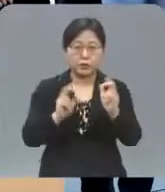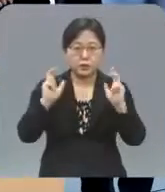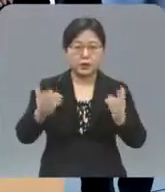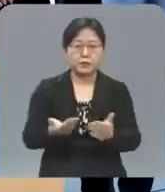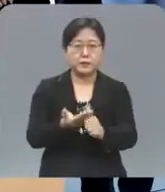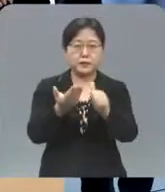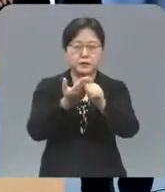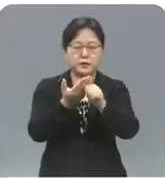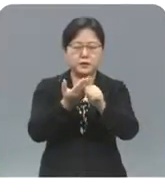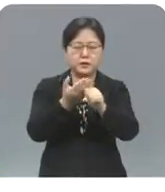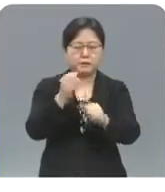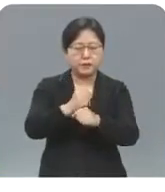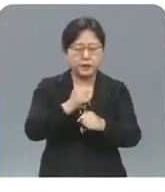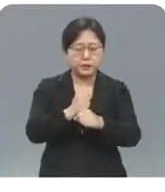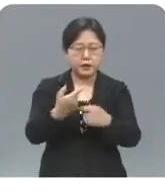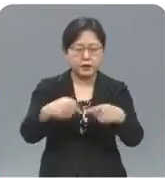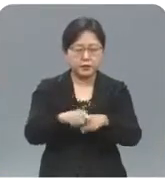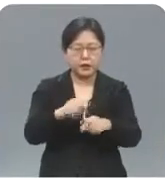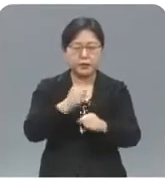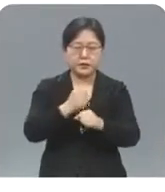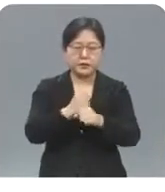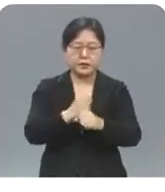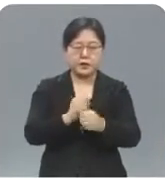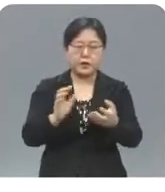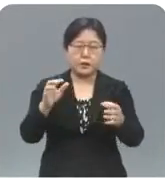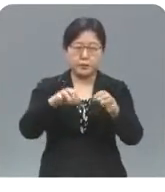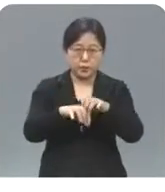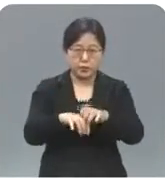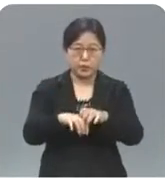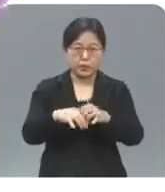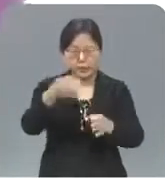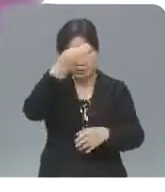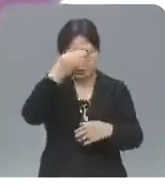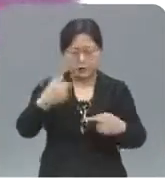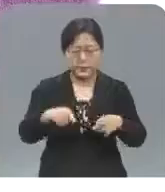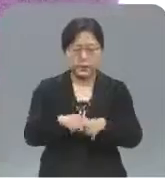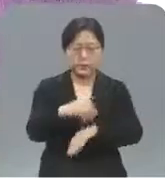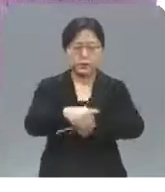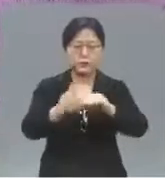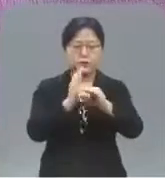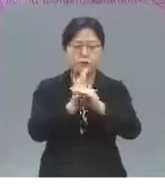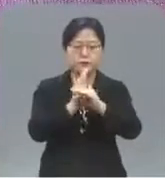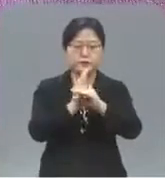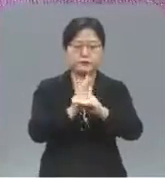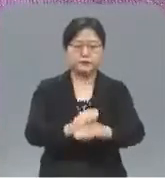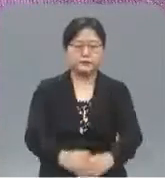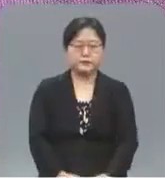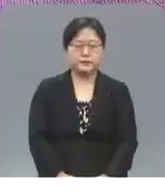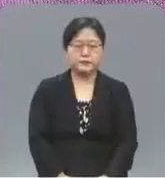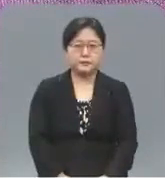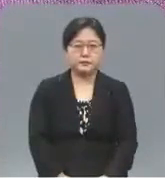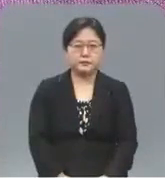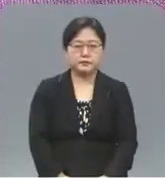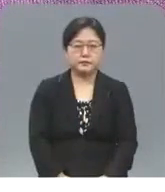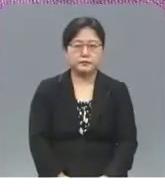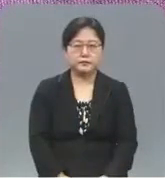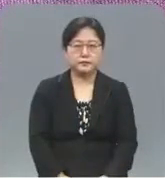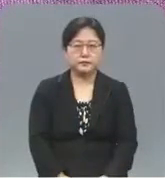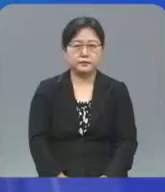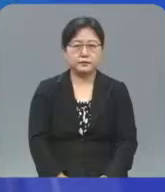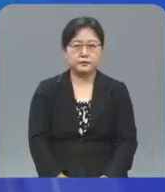육성과 가공품 공동 개발 그리고 포장 기술 개발에 협력할 예정입니다. 지금까지 단신 브리핑이었습니다.